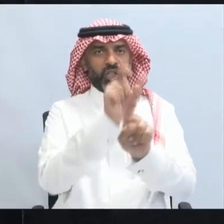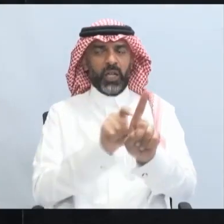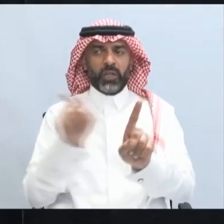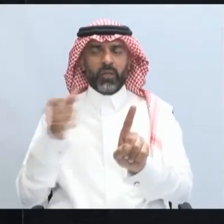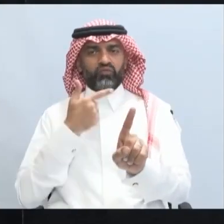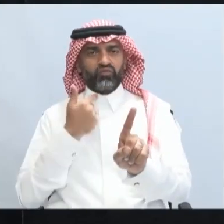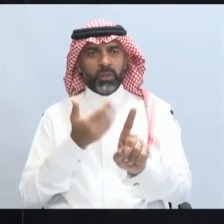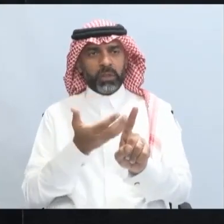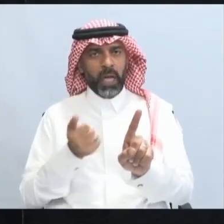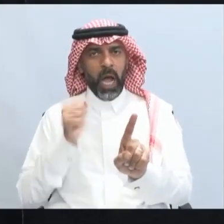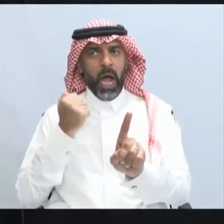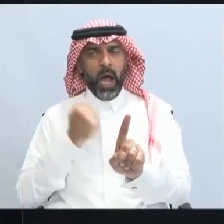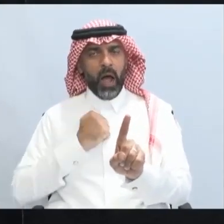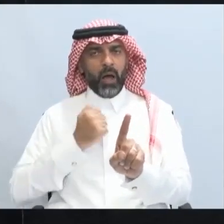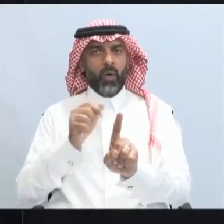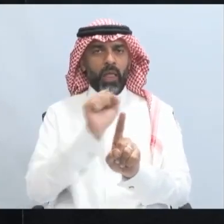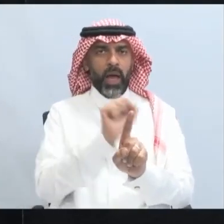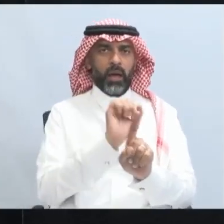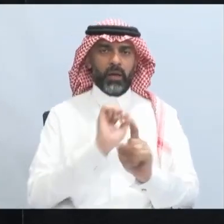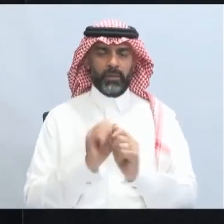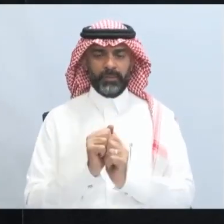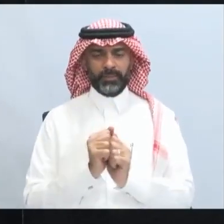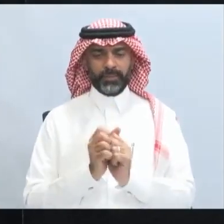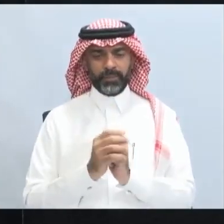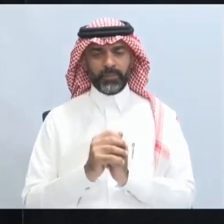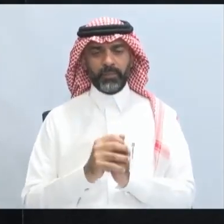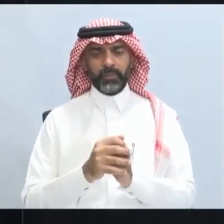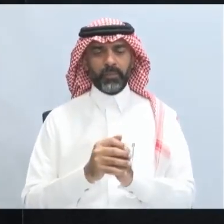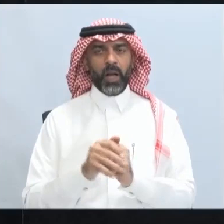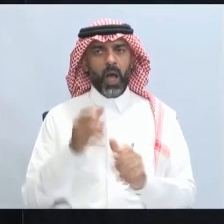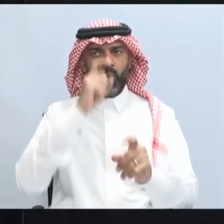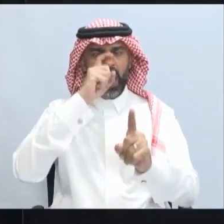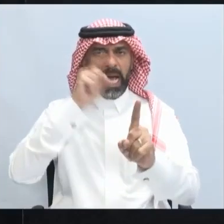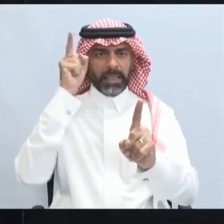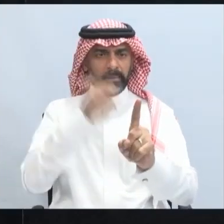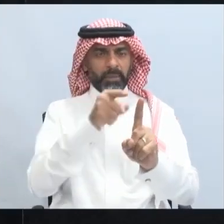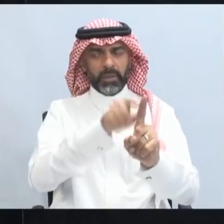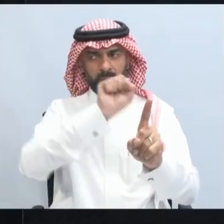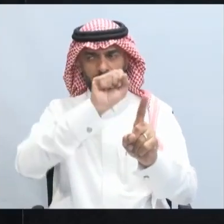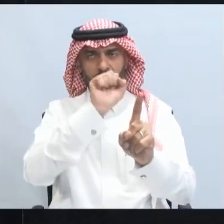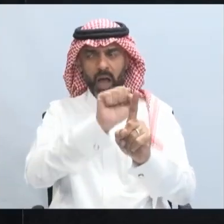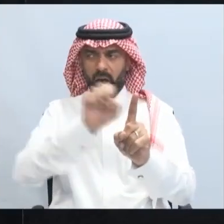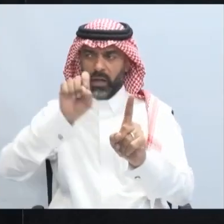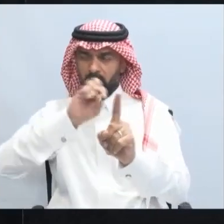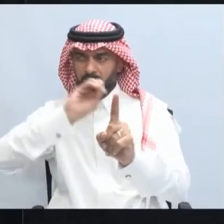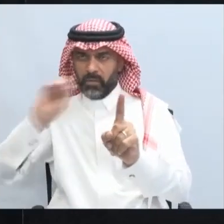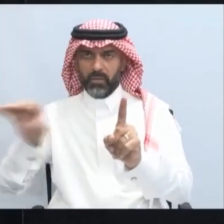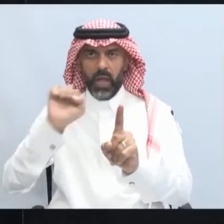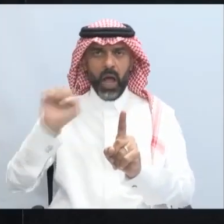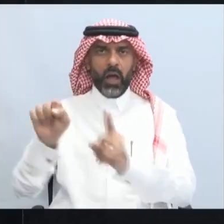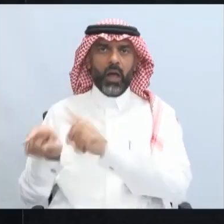بمطالبه بمطالبه المدين او او الزامه او غير ذلك واما في